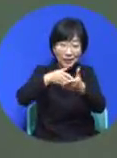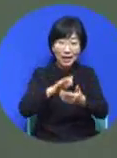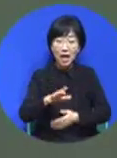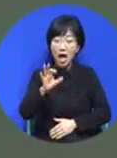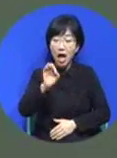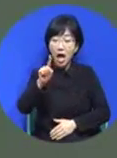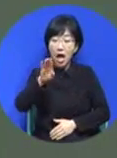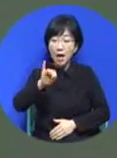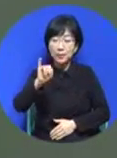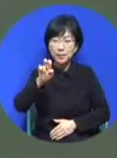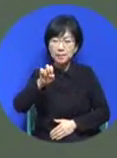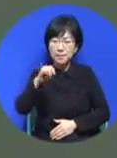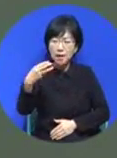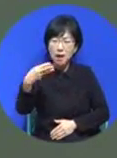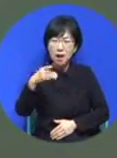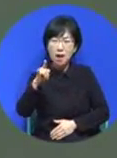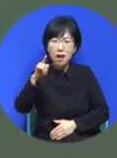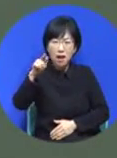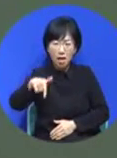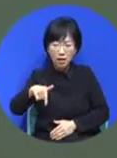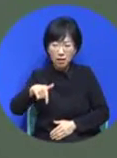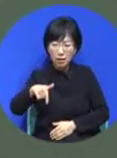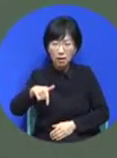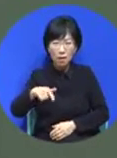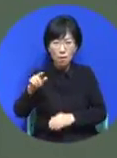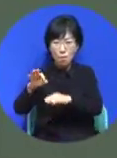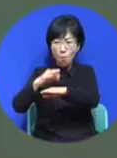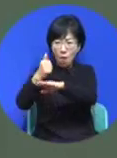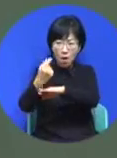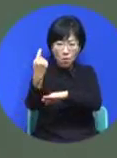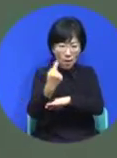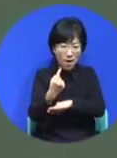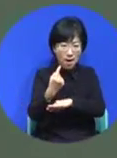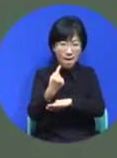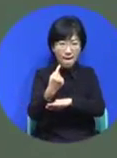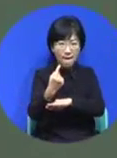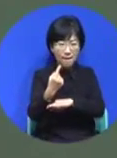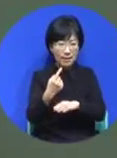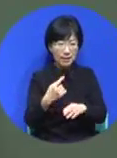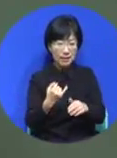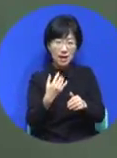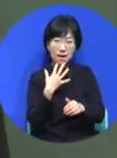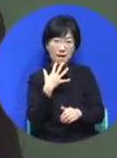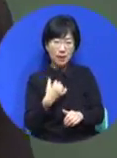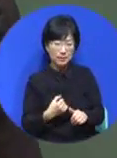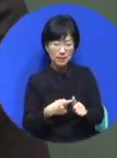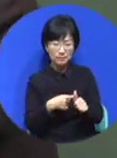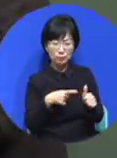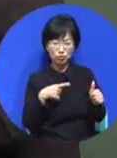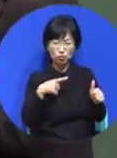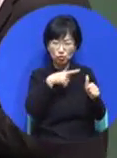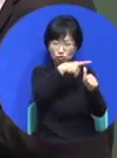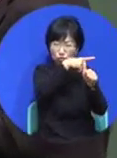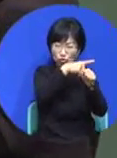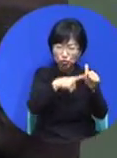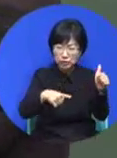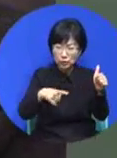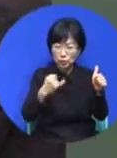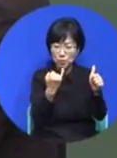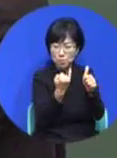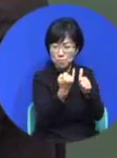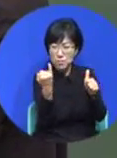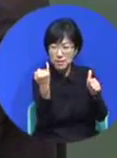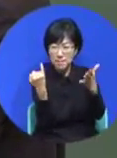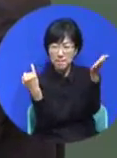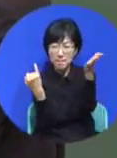이 아브람 죽이고 아내 뺏어가려고 하는 사건이 터졌잖아요. Now at that time he went down to Gerar and he met